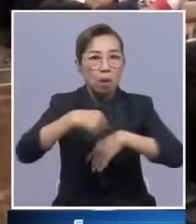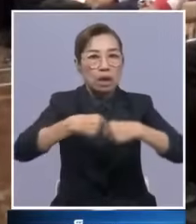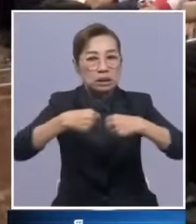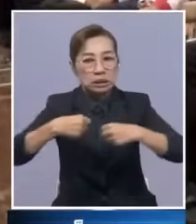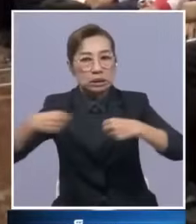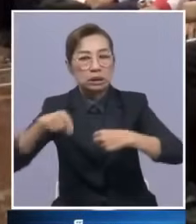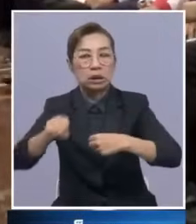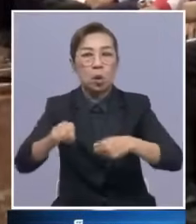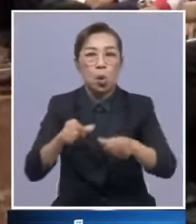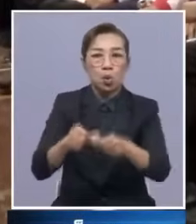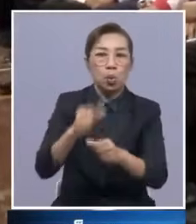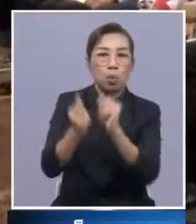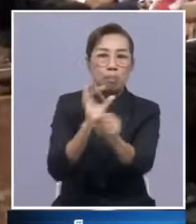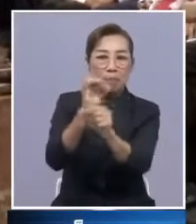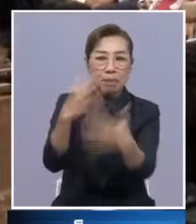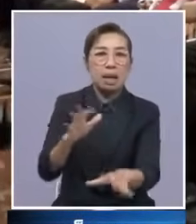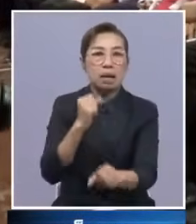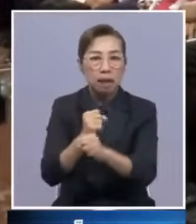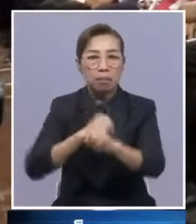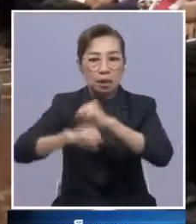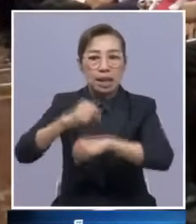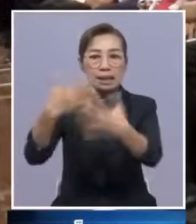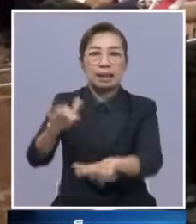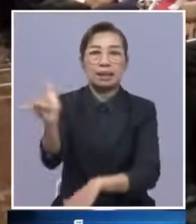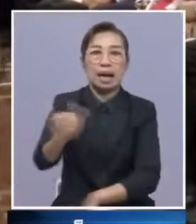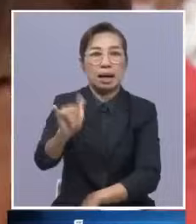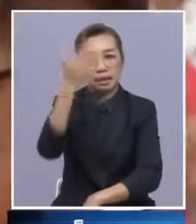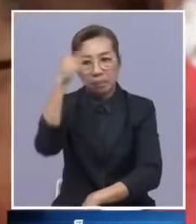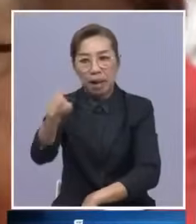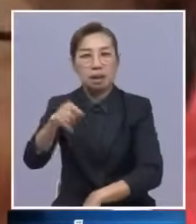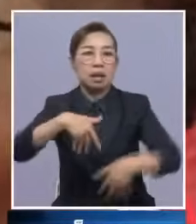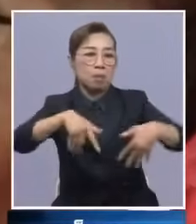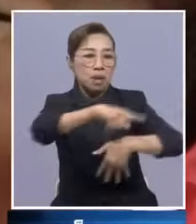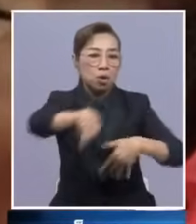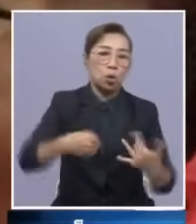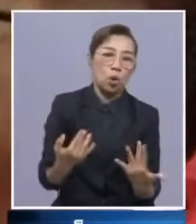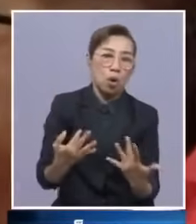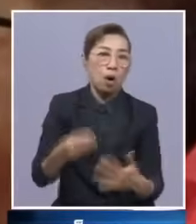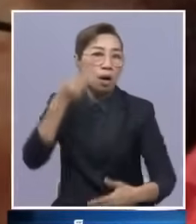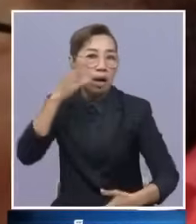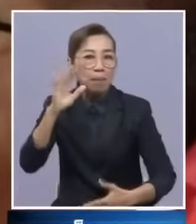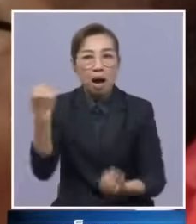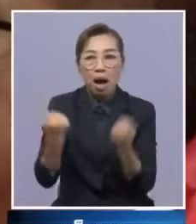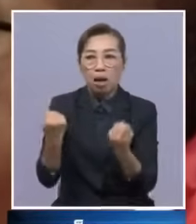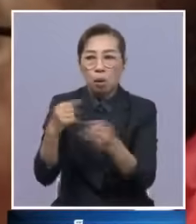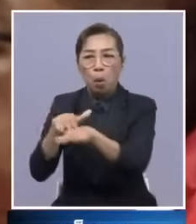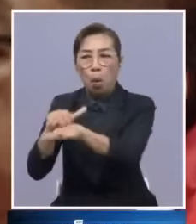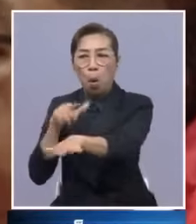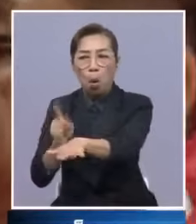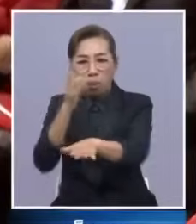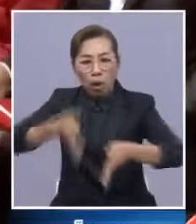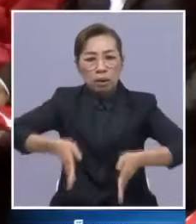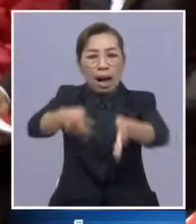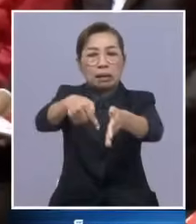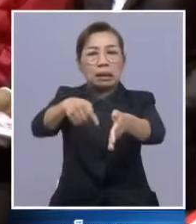วตัวเองอยู่8ปีก็ทำไม่เสร็จนอกเหนือจากประชาชนจะไม่ได้เดินทางกลับบ้านอย่างสะดวกสบายแล้วทำให้เ